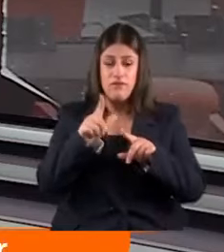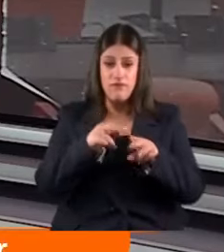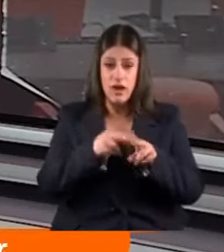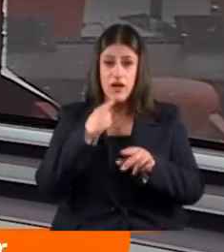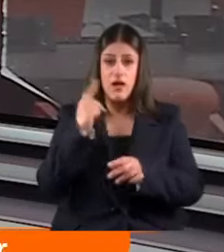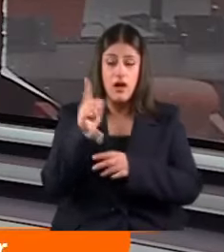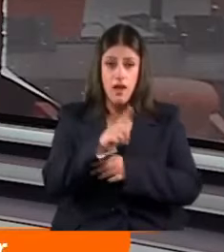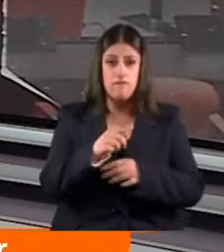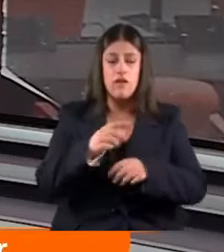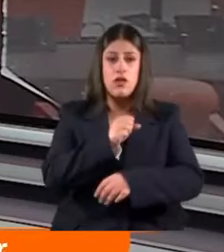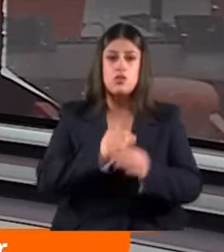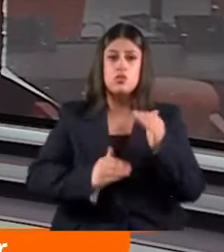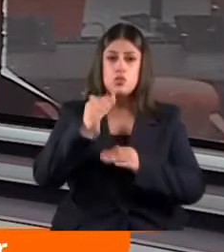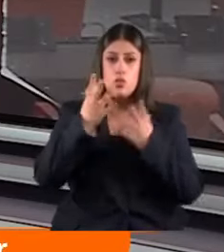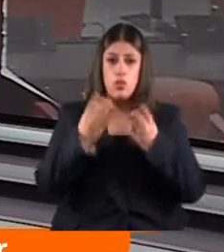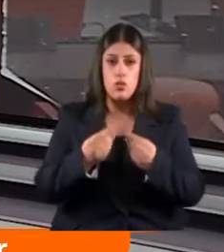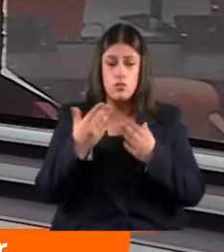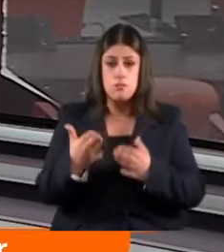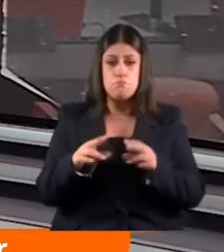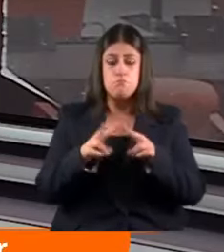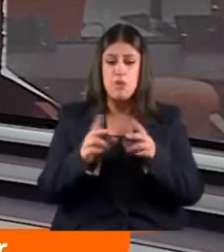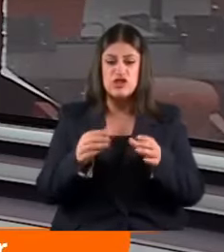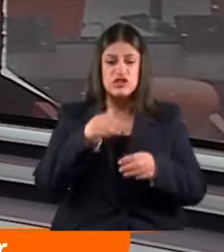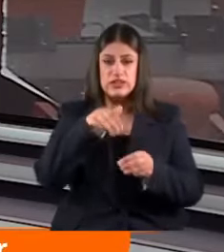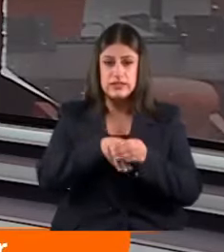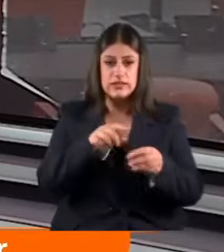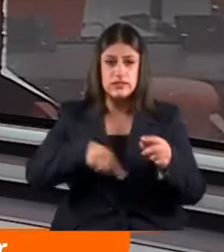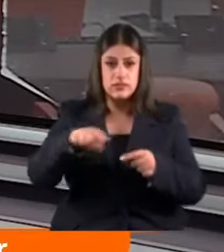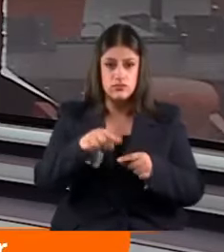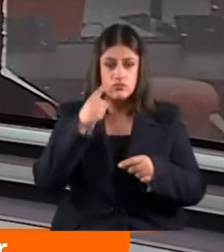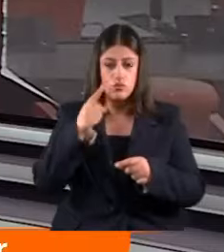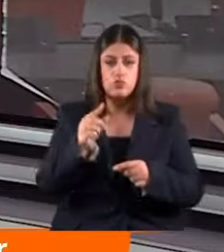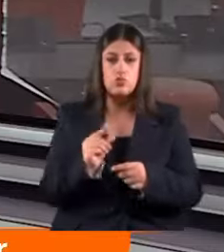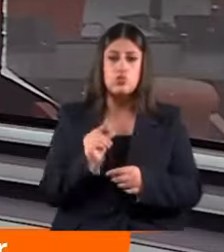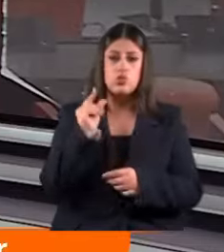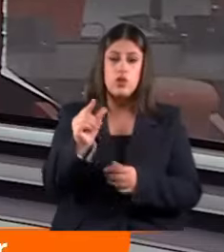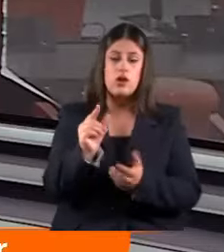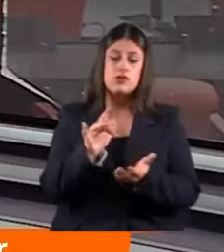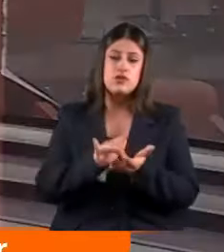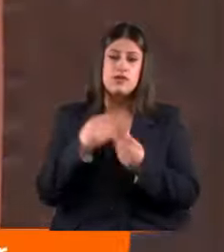Türkoğlu'na meclis çalışma düzenini bozduğu gerekçesiyle uyarma cezası verildi.